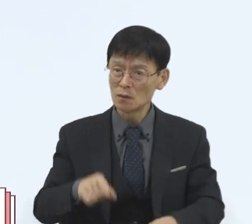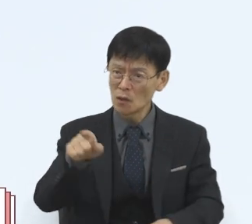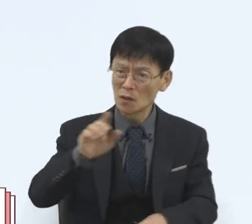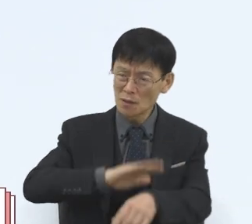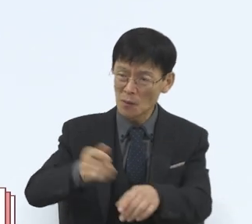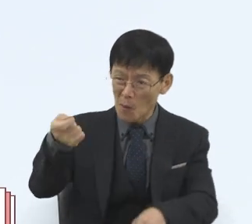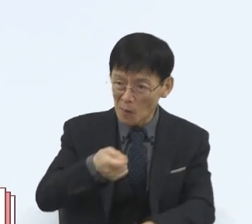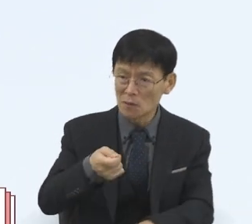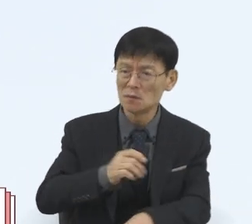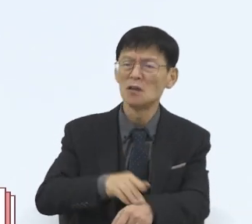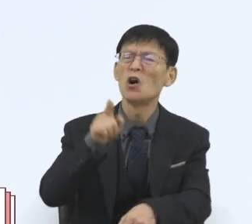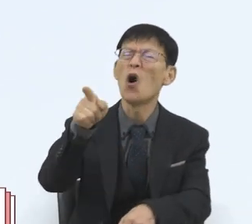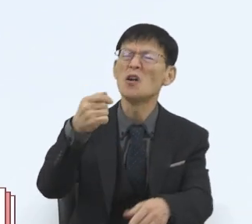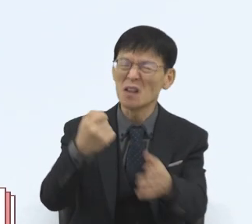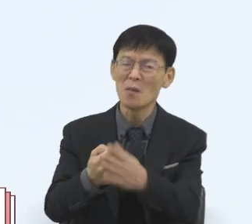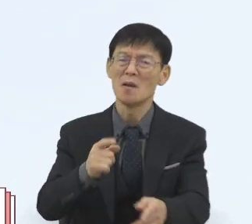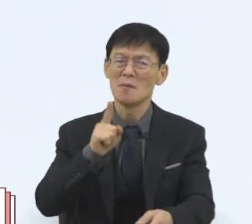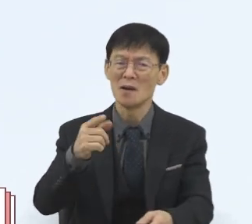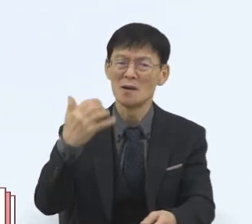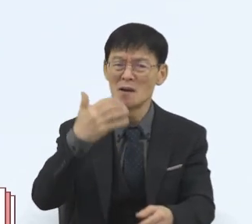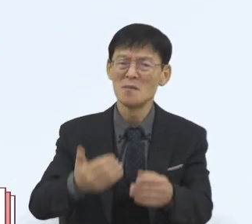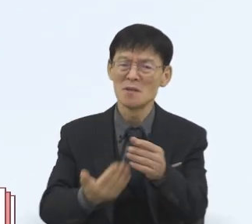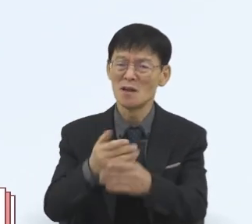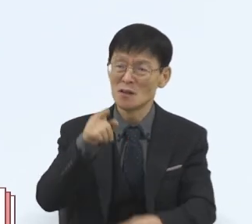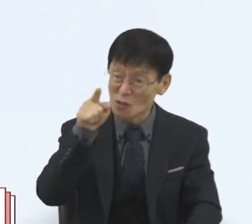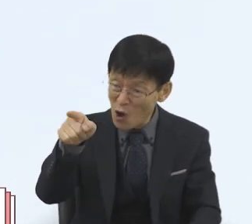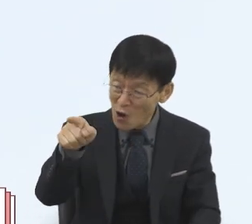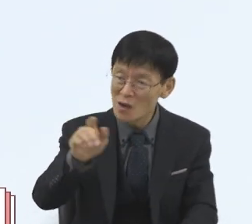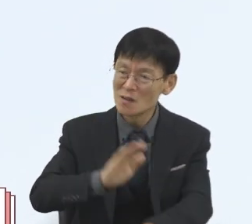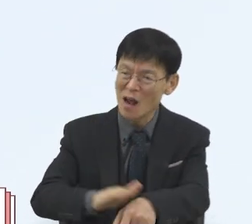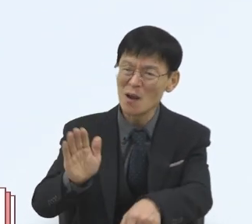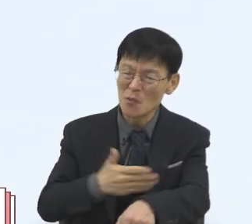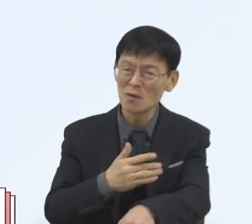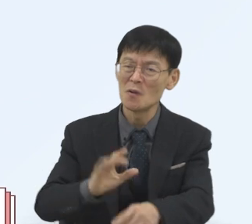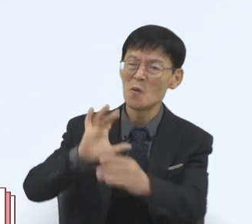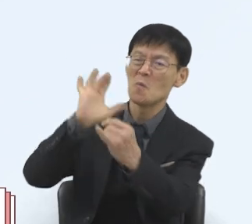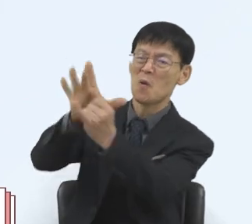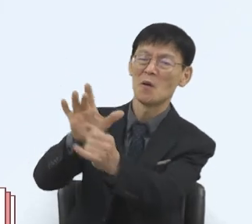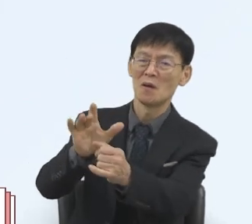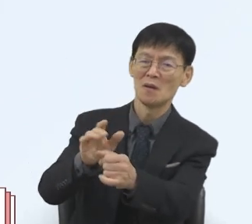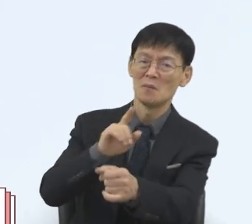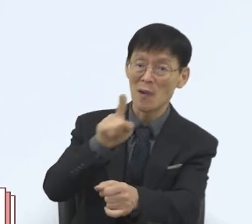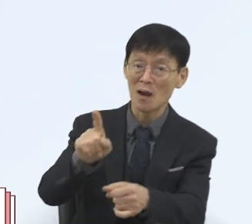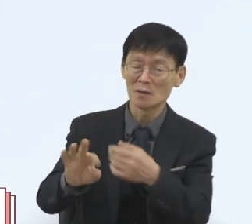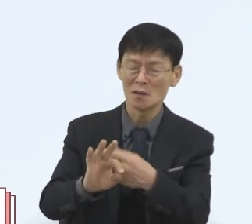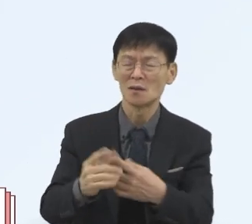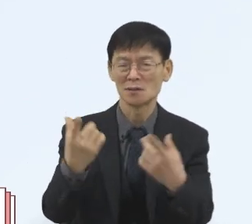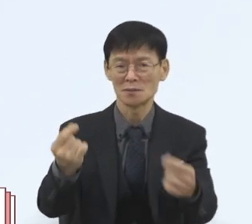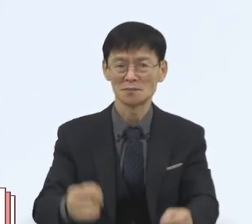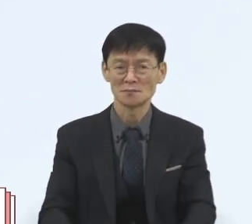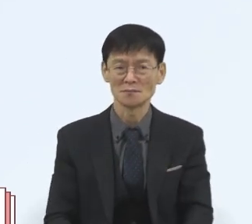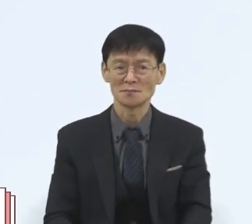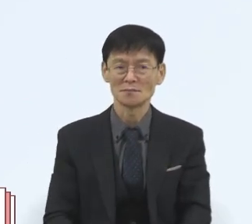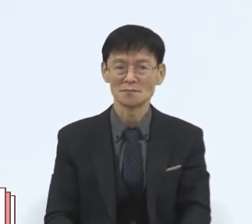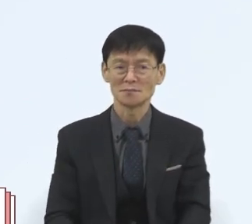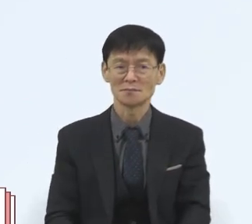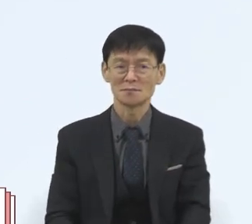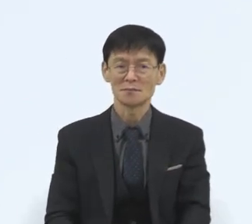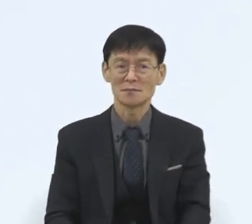옷차림, 행동을 문제 삼아 성희롱의 원인을 오히려 피해자에게 돌리는 경우도 이에 해당되겠죠?